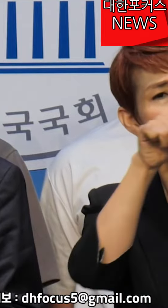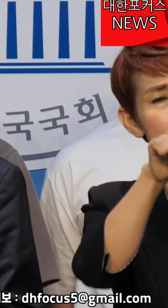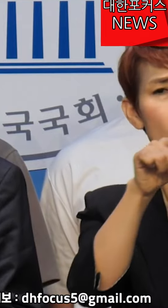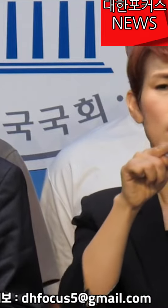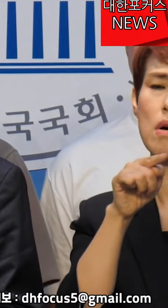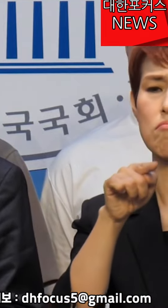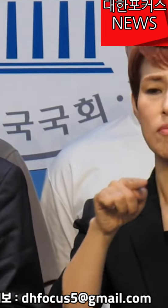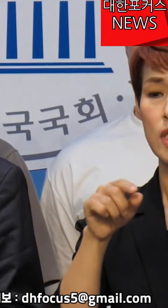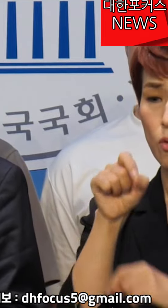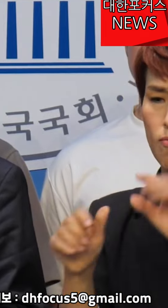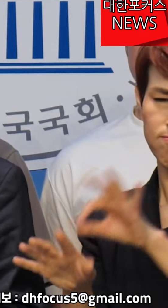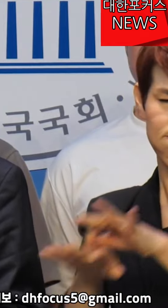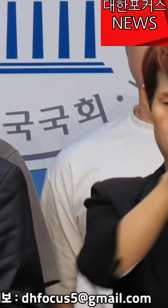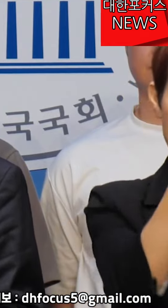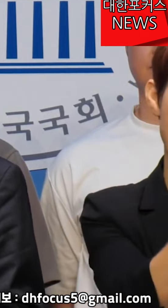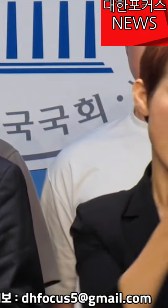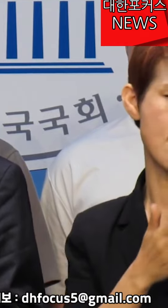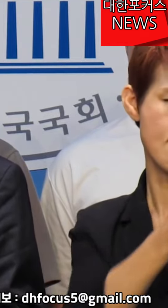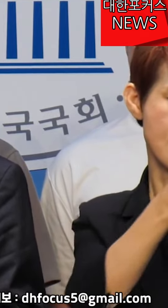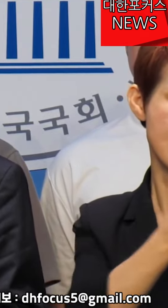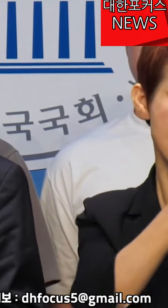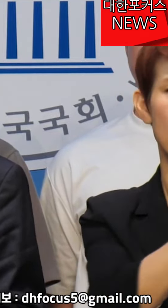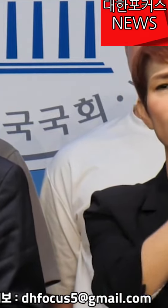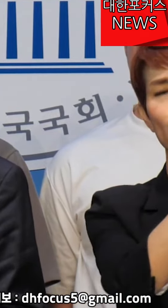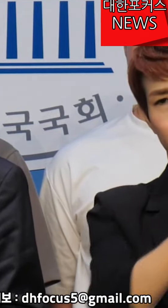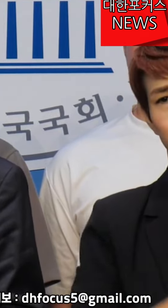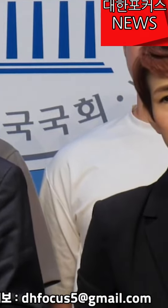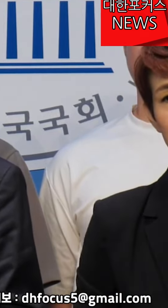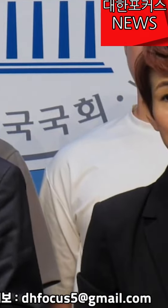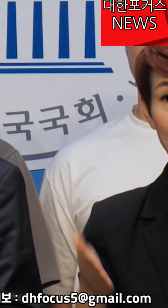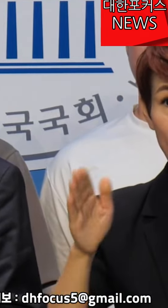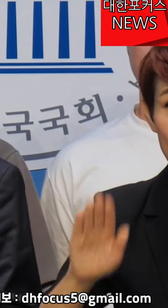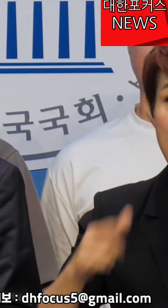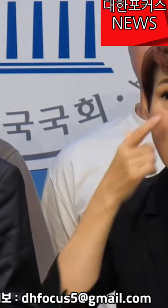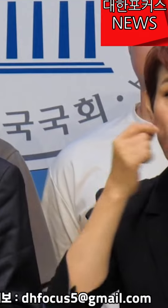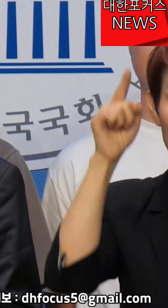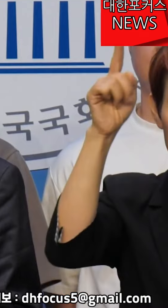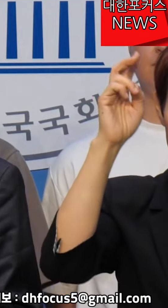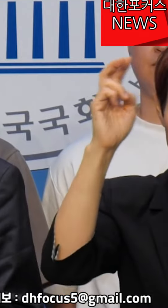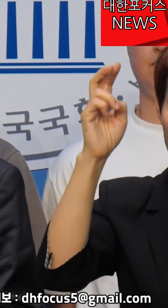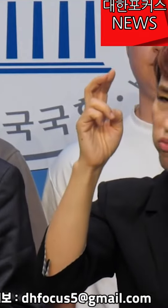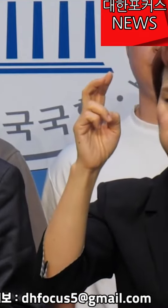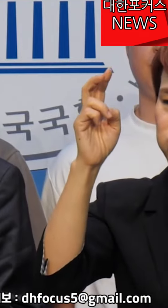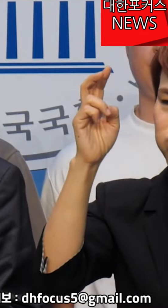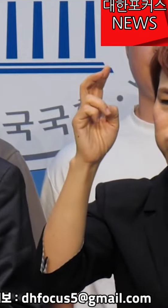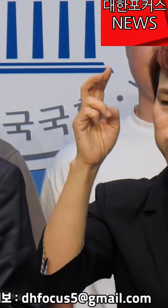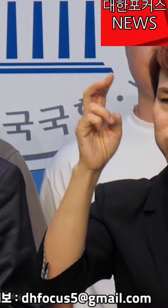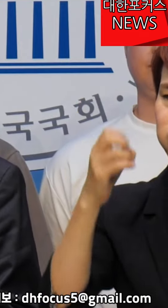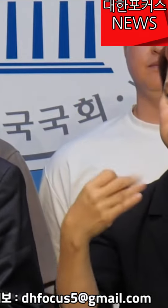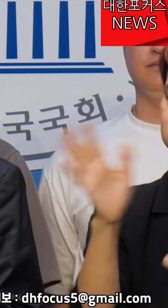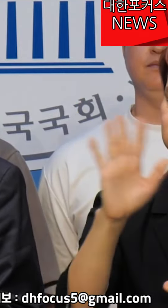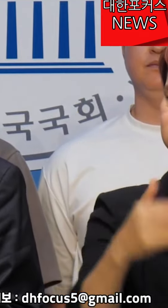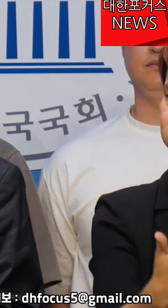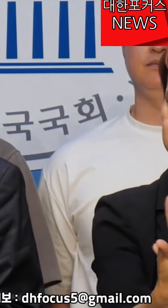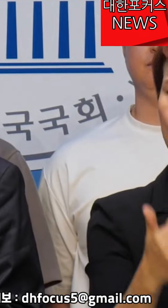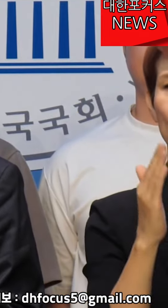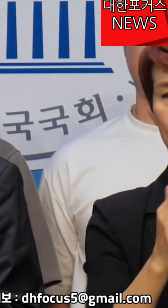고용승계를 촉구하는 목소리가 잇따르고 있습니다. 그러나 일본 니토덴코는 완강하게 대화를